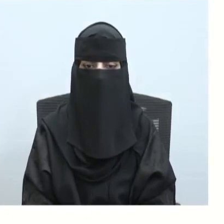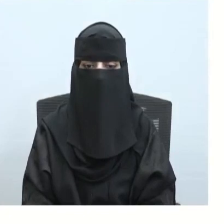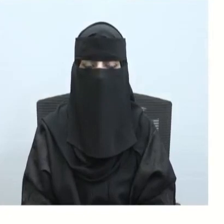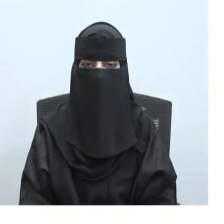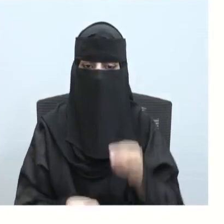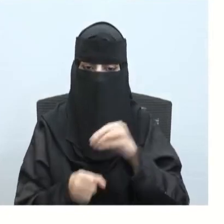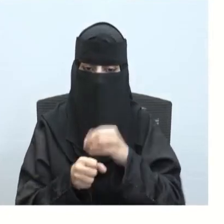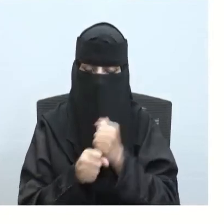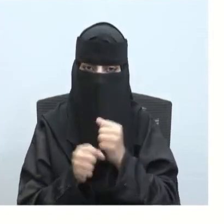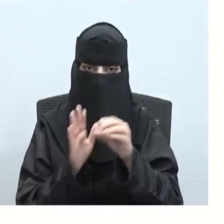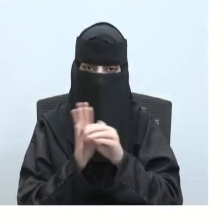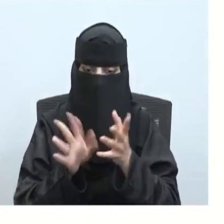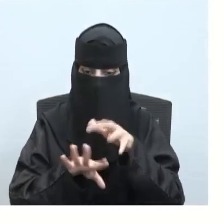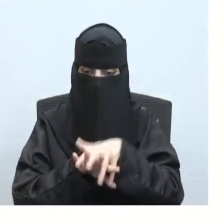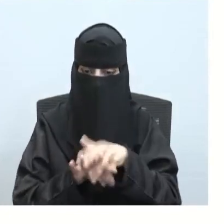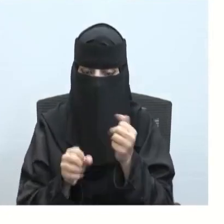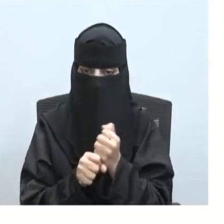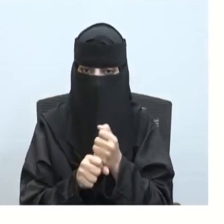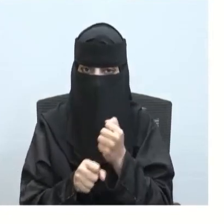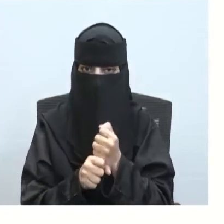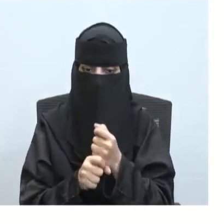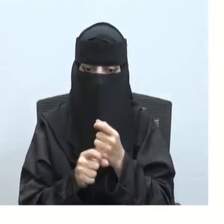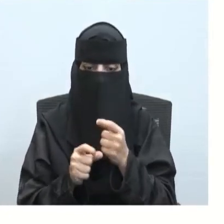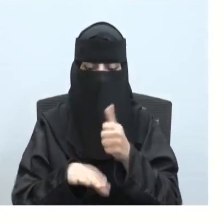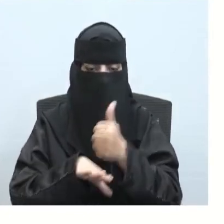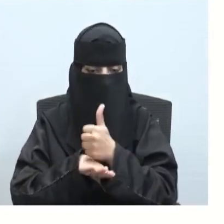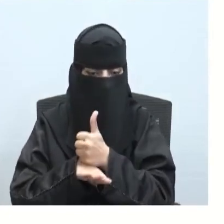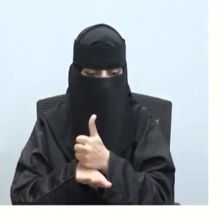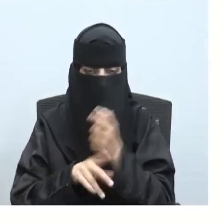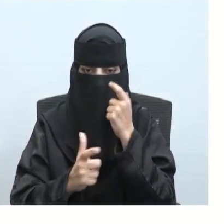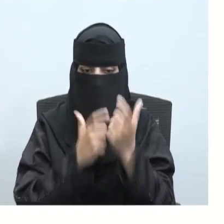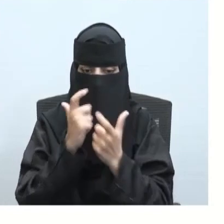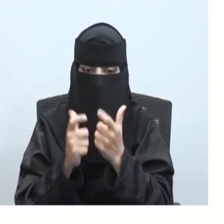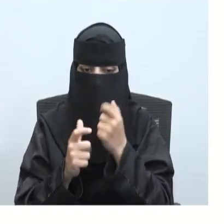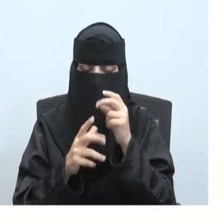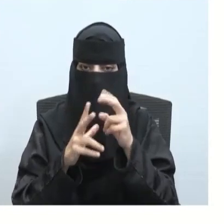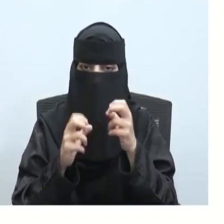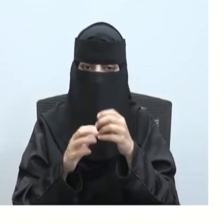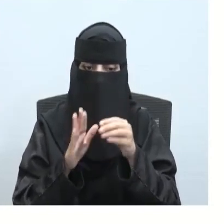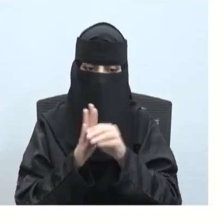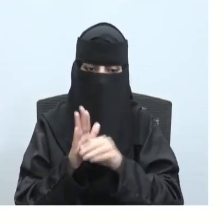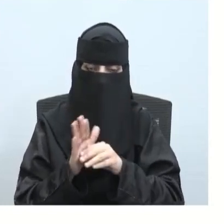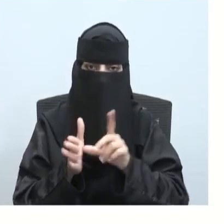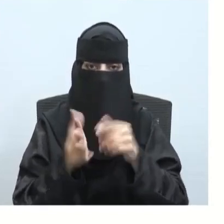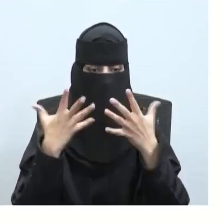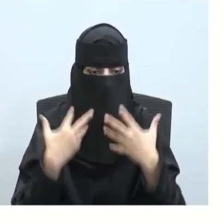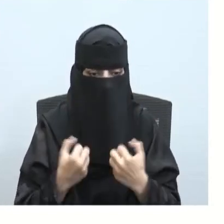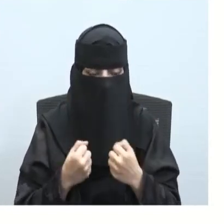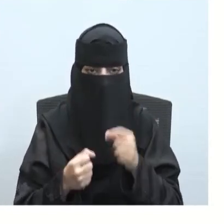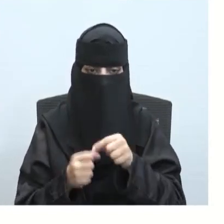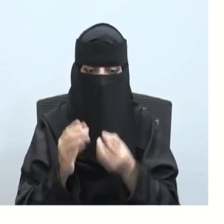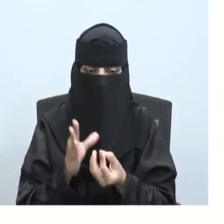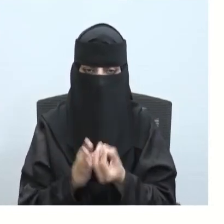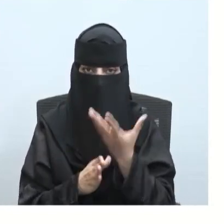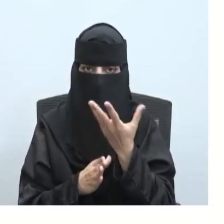يتم استخدام هذا الدمج للتحكم في العمليات الأساسية أو لمراقبة استخدام تدابير السلامة عند حدوث